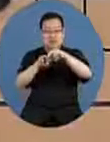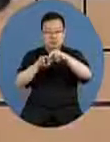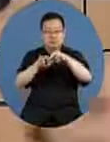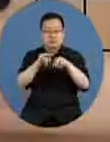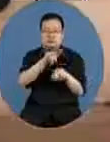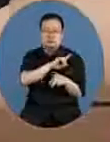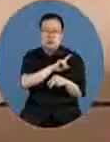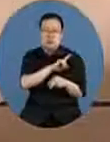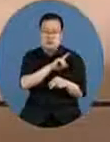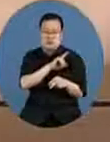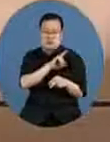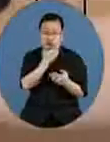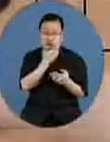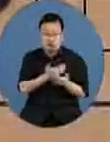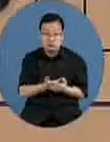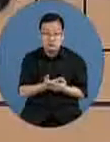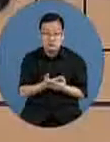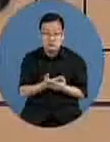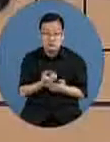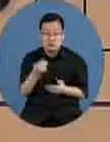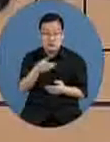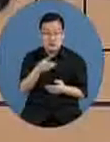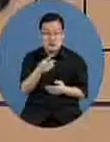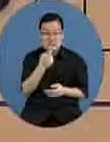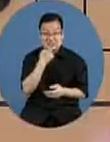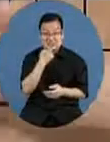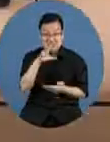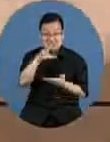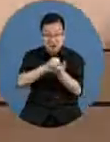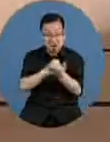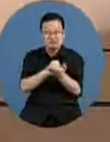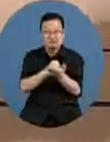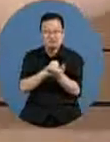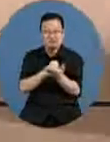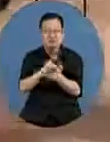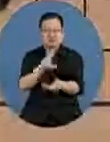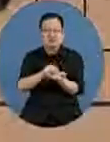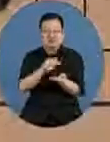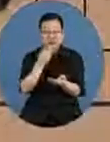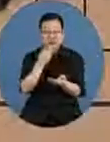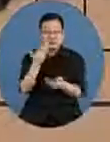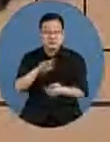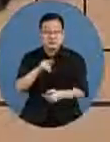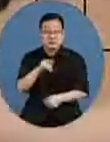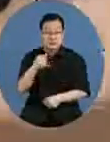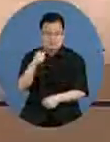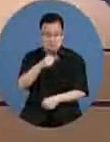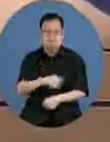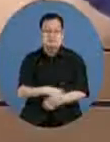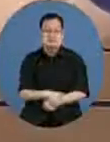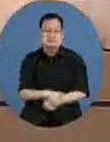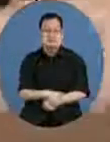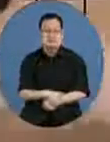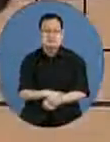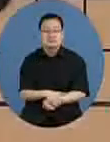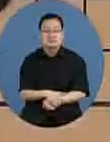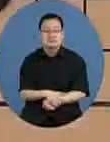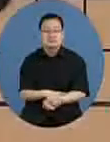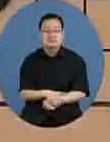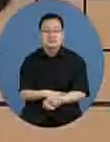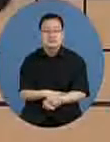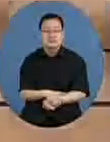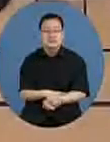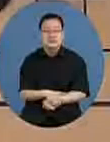되겠습니다. 한 칸을 띄어서 잡을 수만 있다면 좋겠는데요. 자, 이것은 찌르고 받을 때